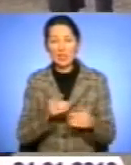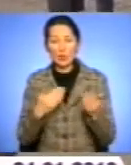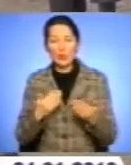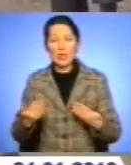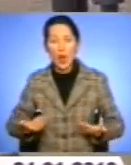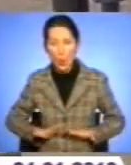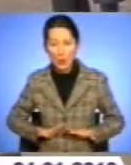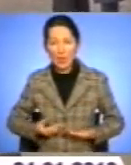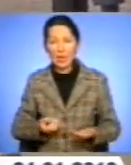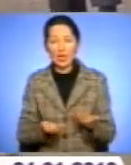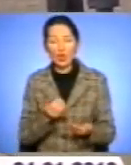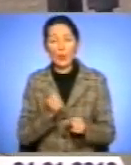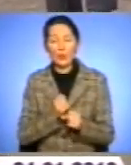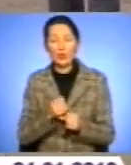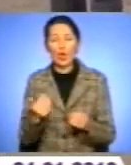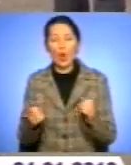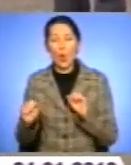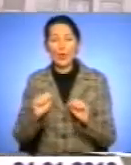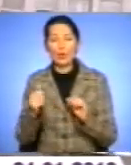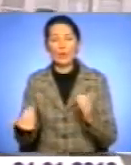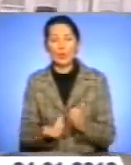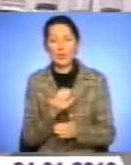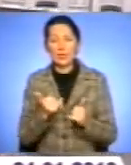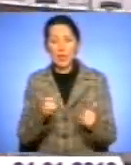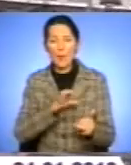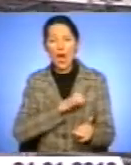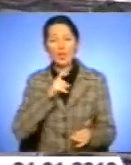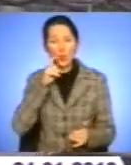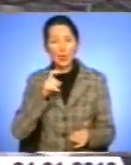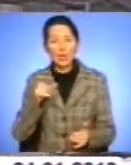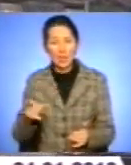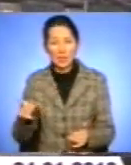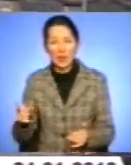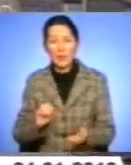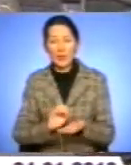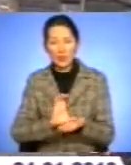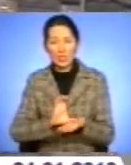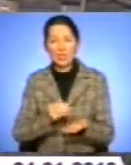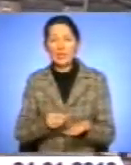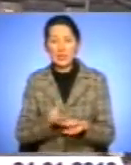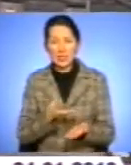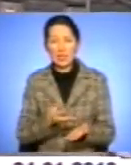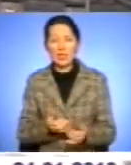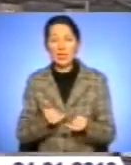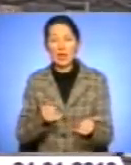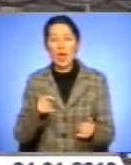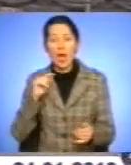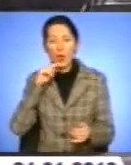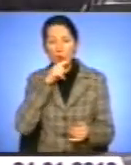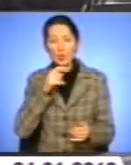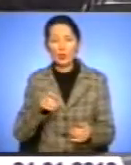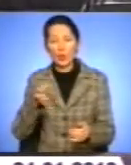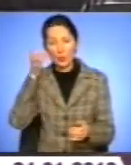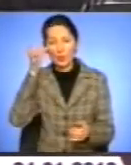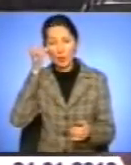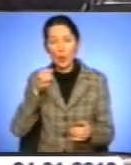на комунпослуги підвищуватися не будуть. Детальніше у наступному сюжеті. Багаті теж платять, а скоро, можливо, і